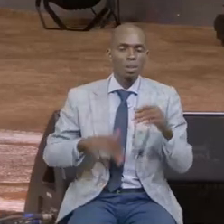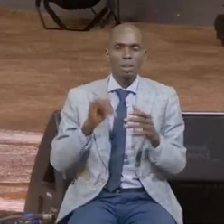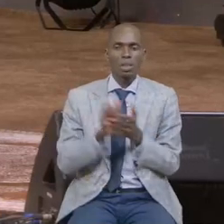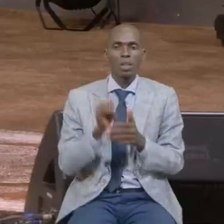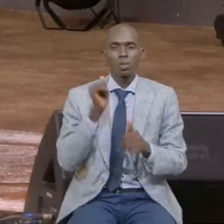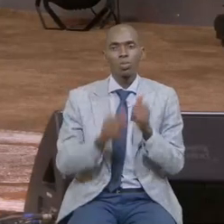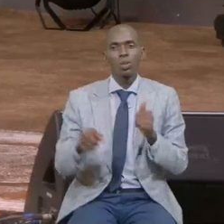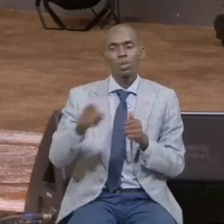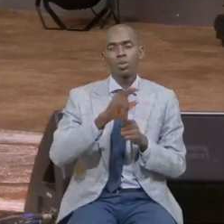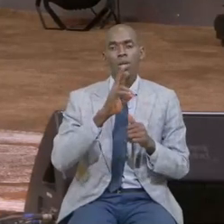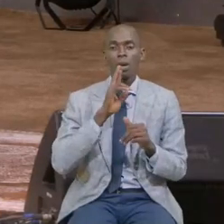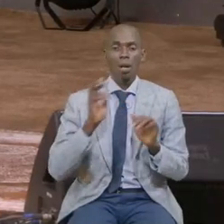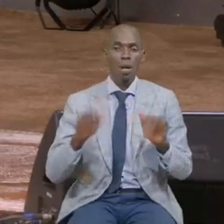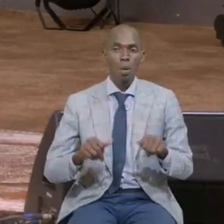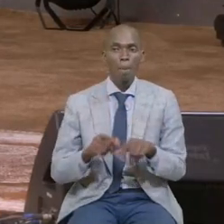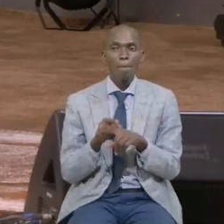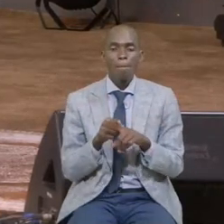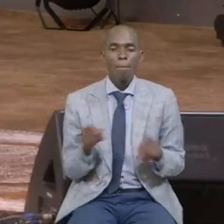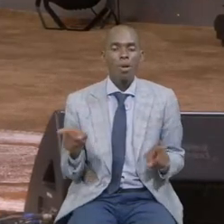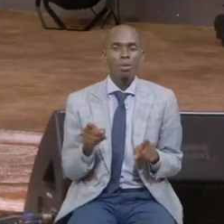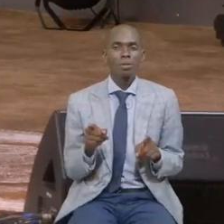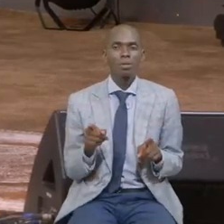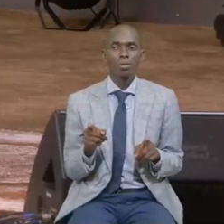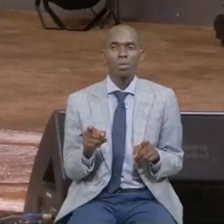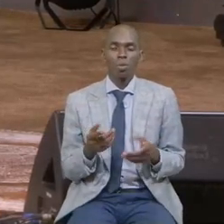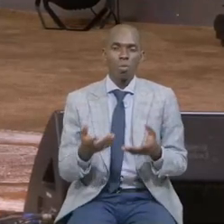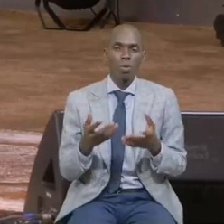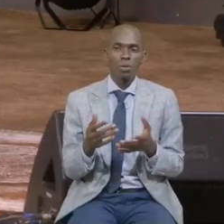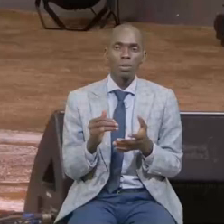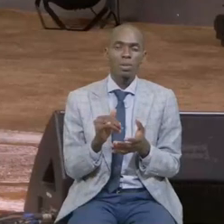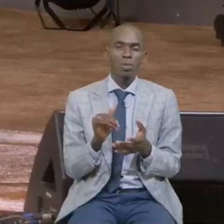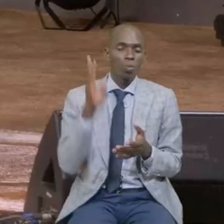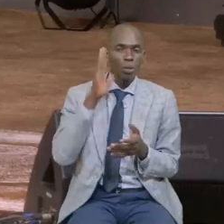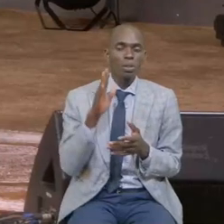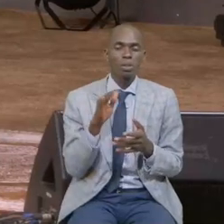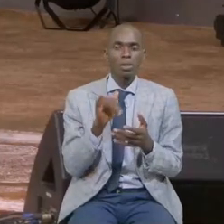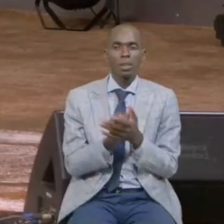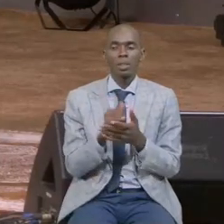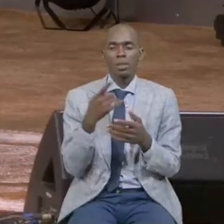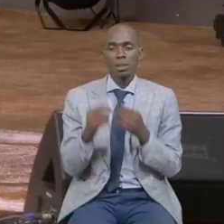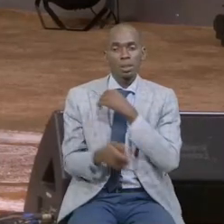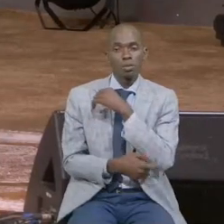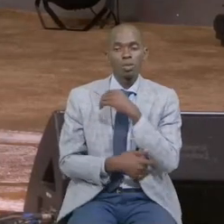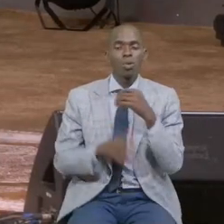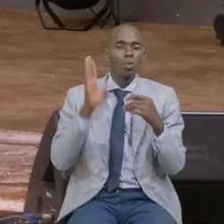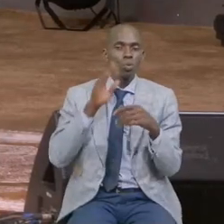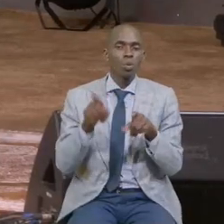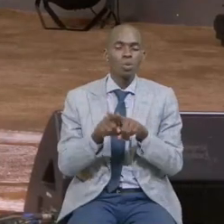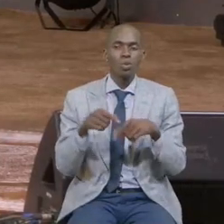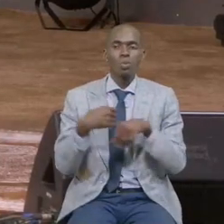Mais avec la tentation, il préparera aussi le moyen d'en